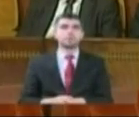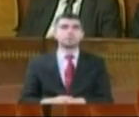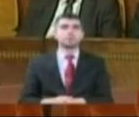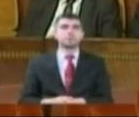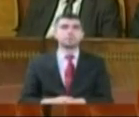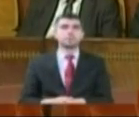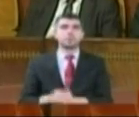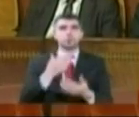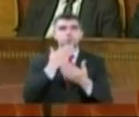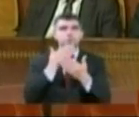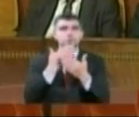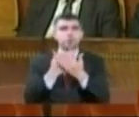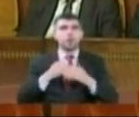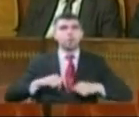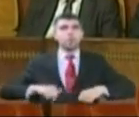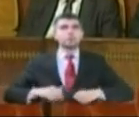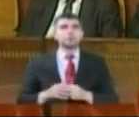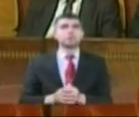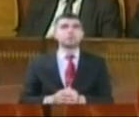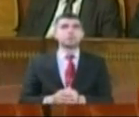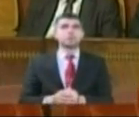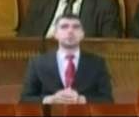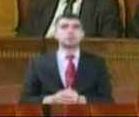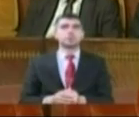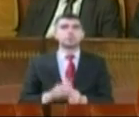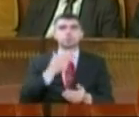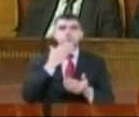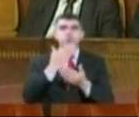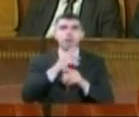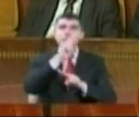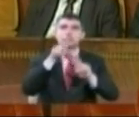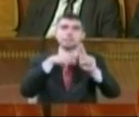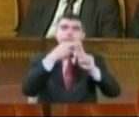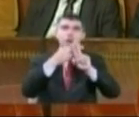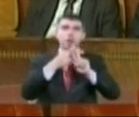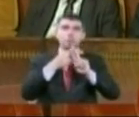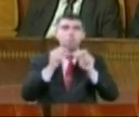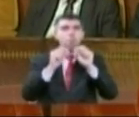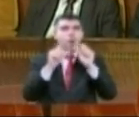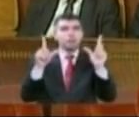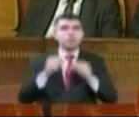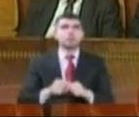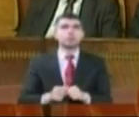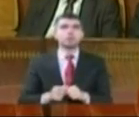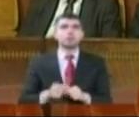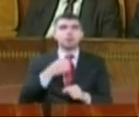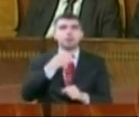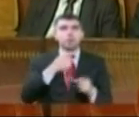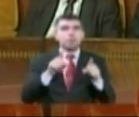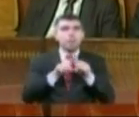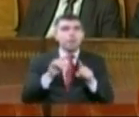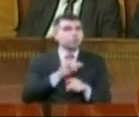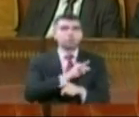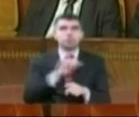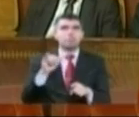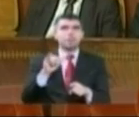شكرا سيد وزير، شكرا على جوابكم الدقيق. نحن لا نشك